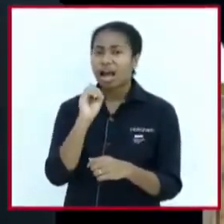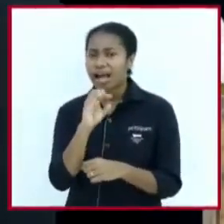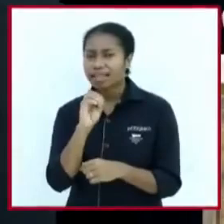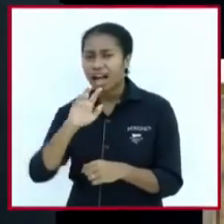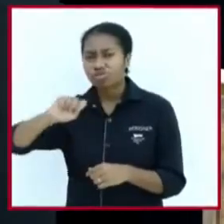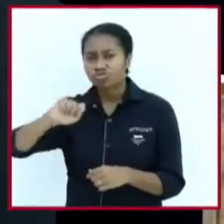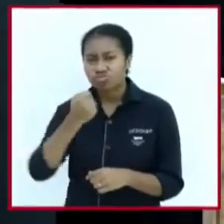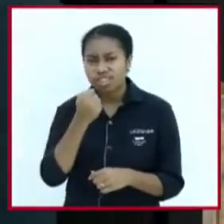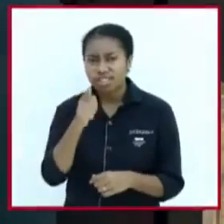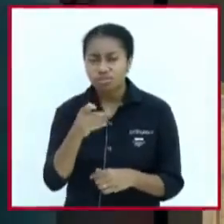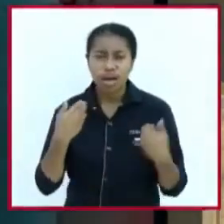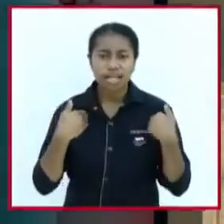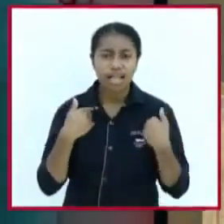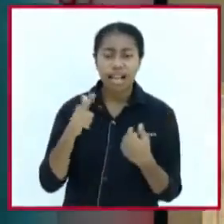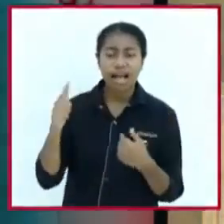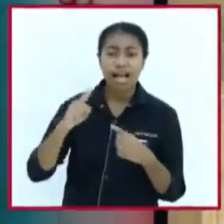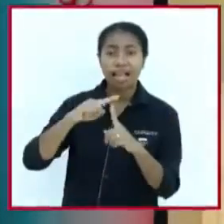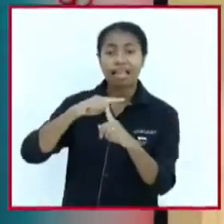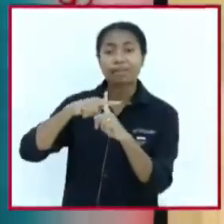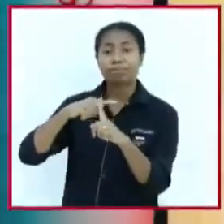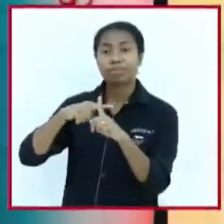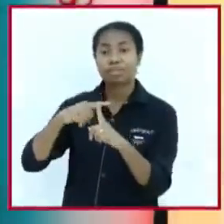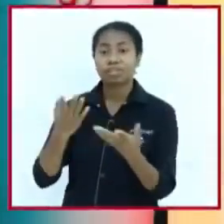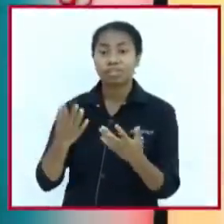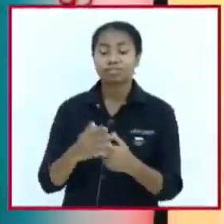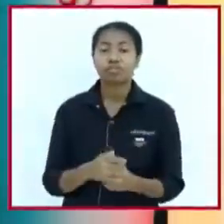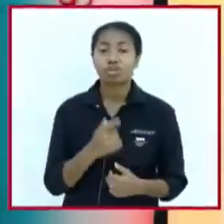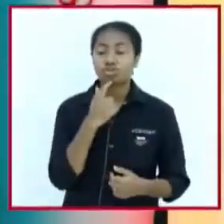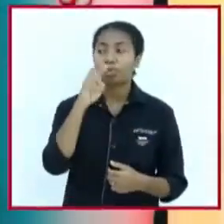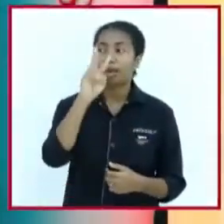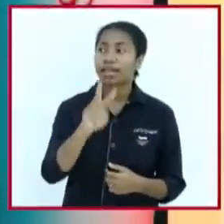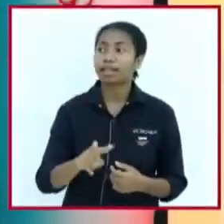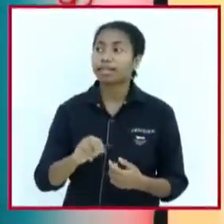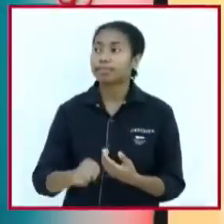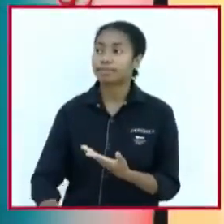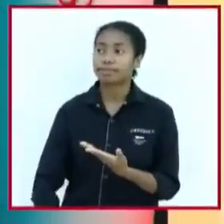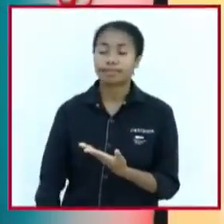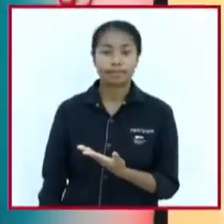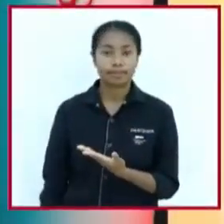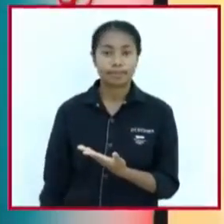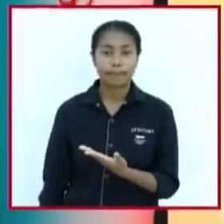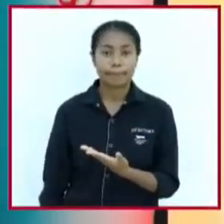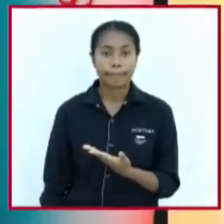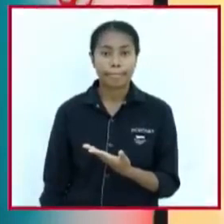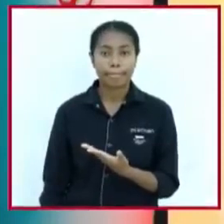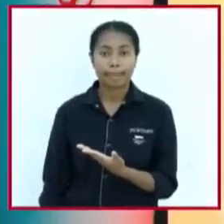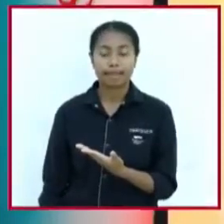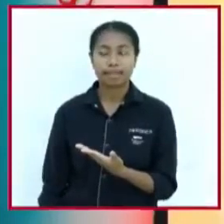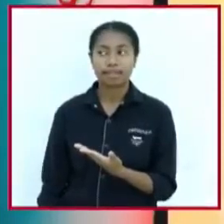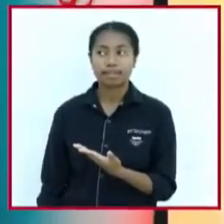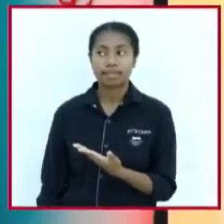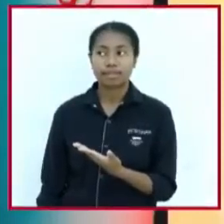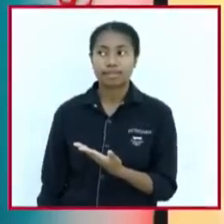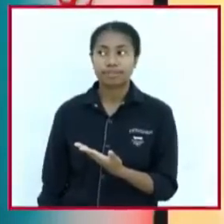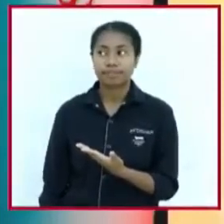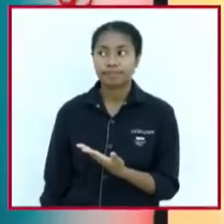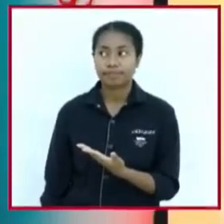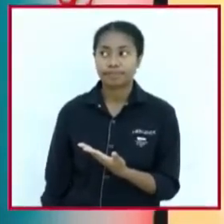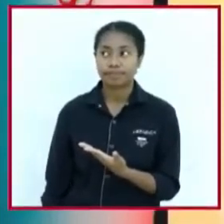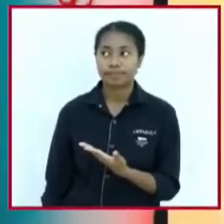kita lihat Ibrani 1/4 dikatakan lebih tinggi lebih indah lebih berani